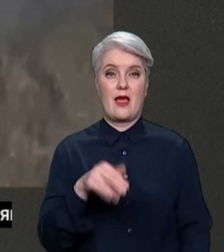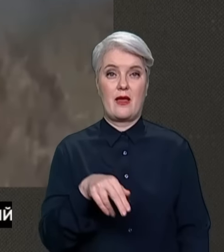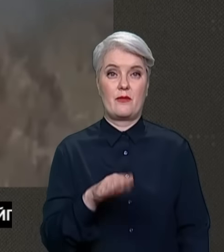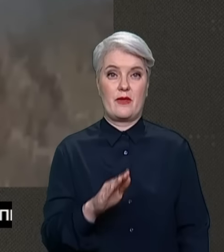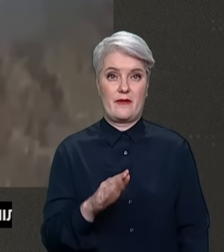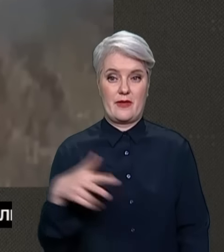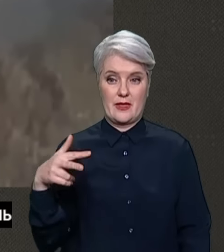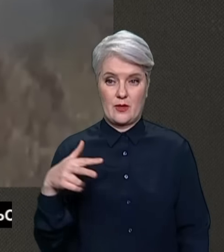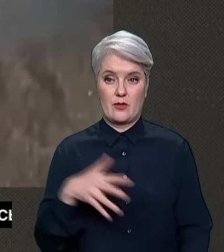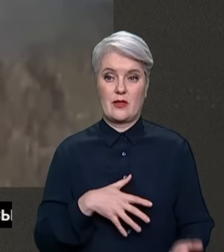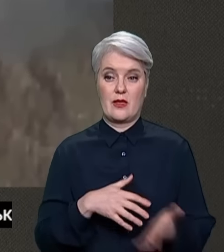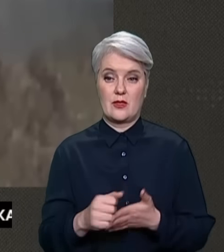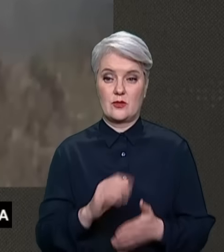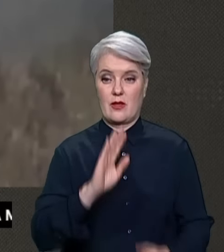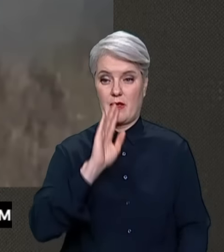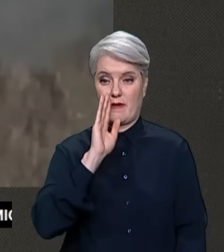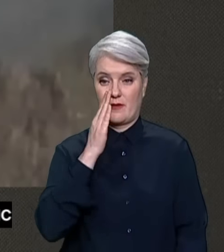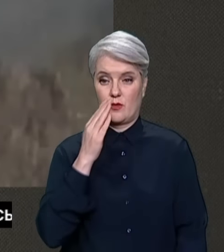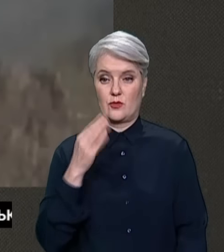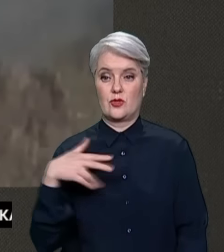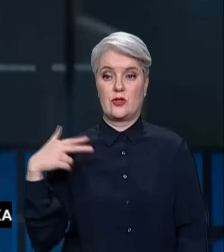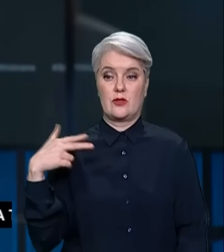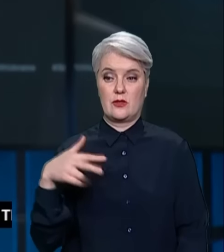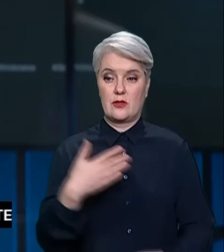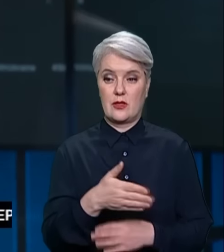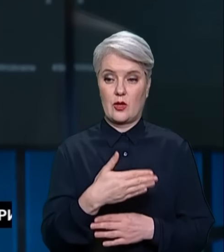і знищили ворожий триколор.